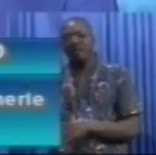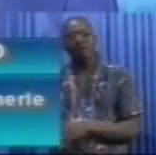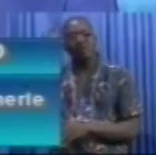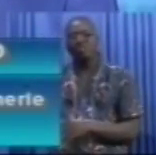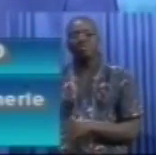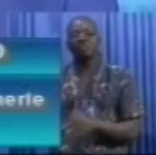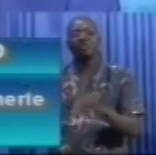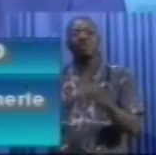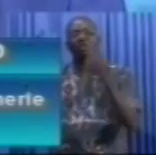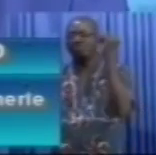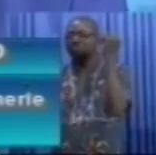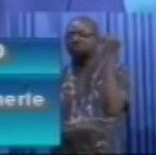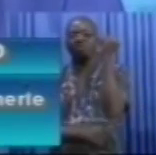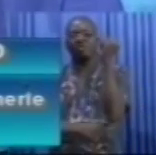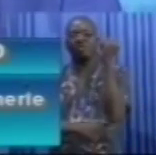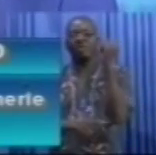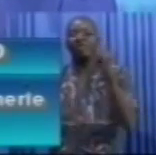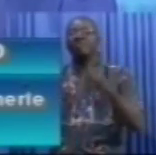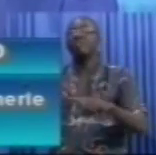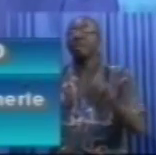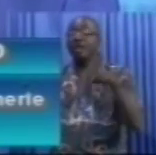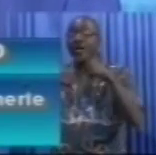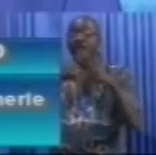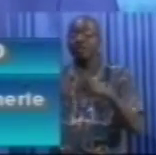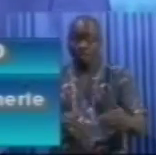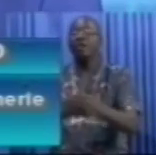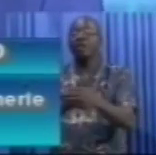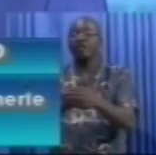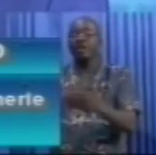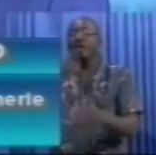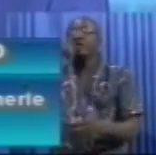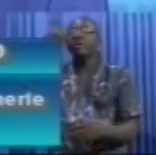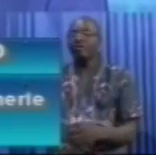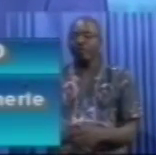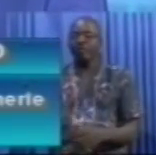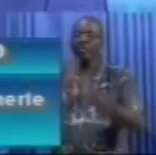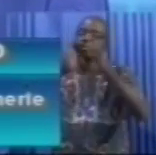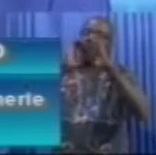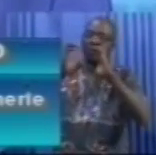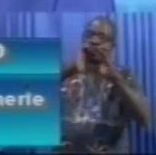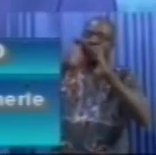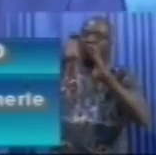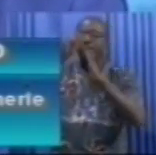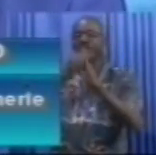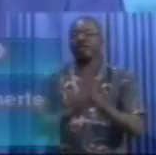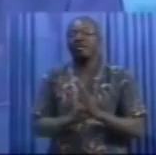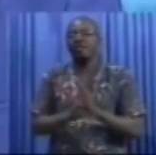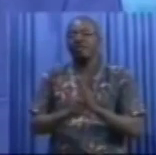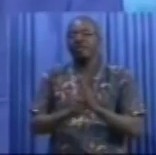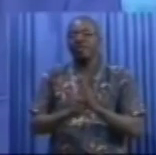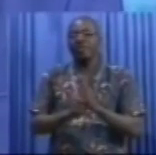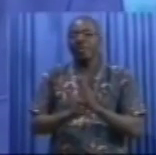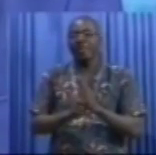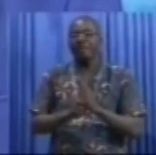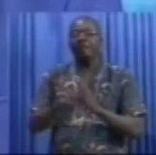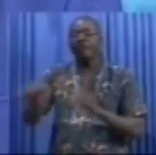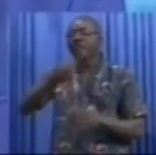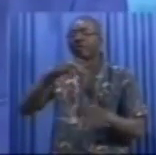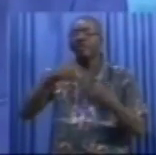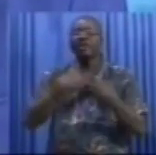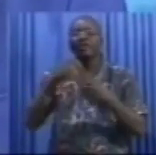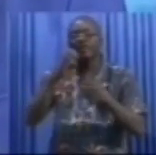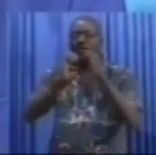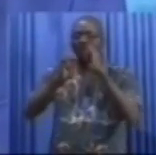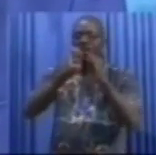réprimer. La preuve, c'est que quand nous sommes allés sur le terrain, il a fallu de la communication. Donc, c'est facile. Vous avez échangé avec les manifestants? Oui,